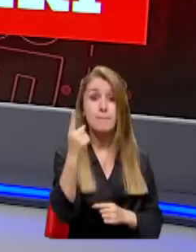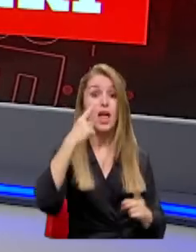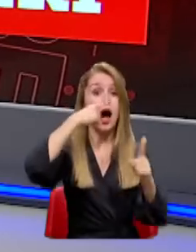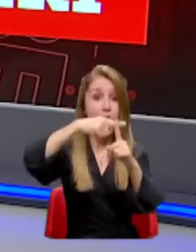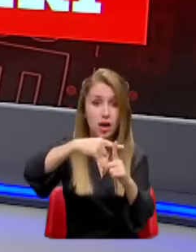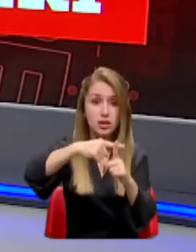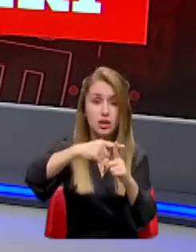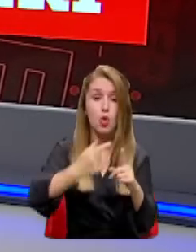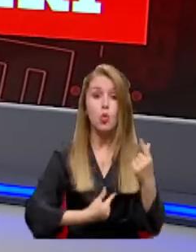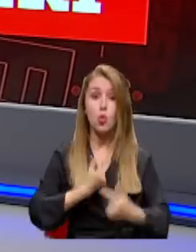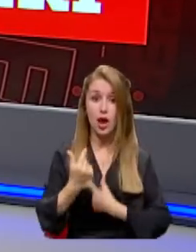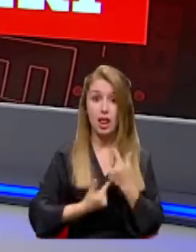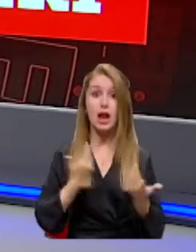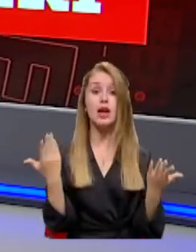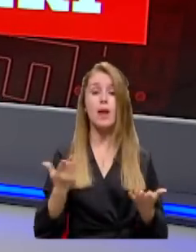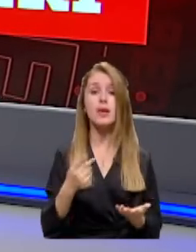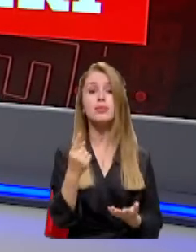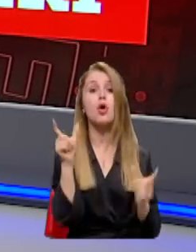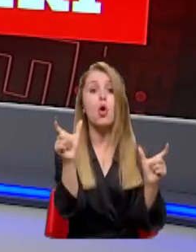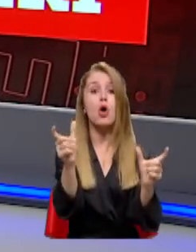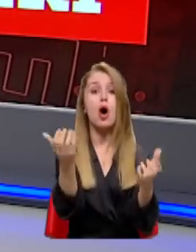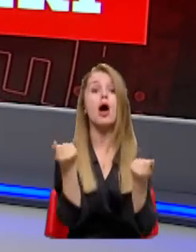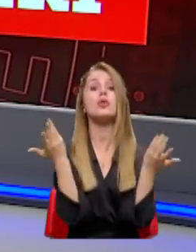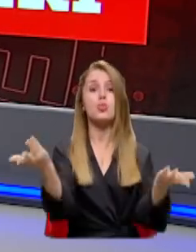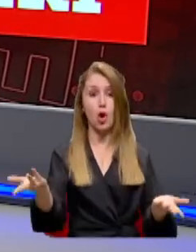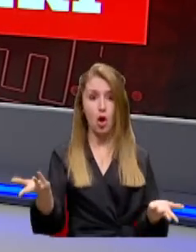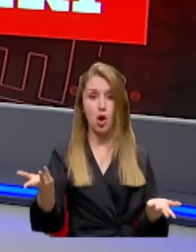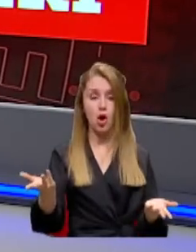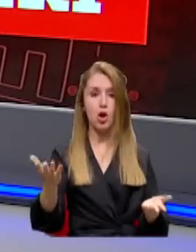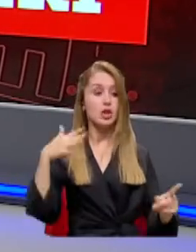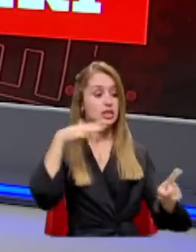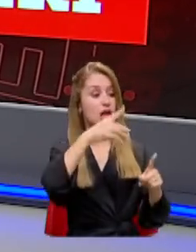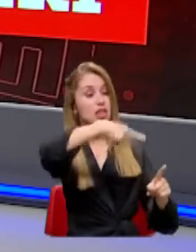üzerine uyarılara rağmen hiçbir önlem alınmaması ve